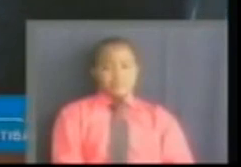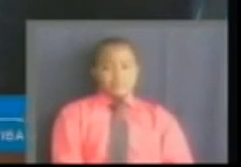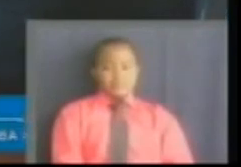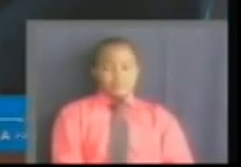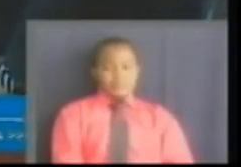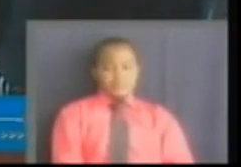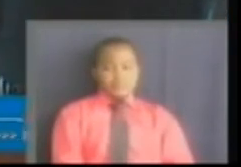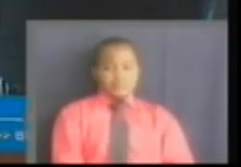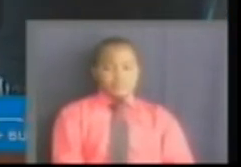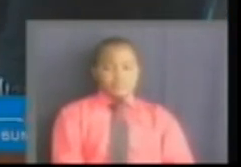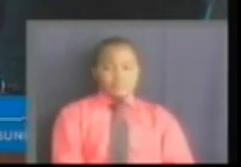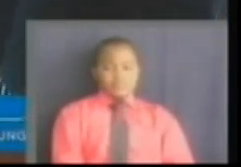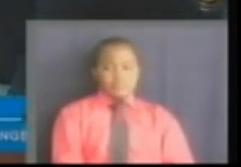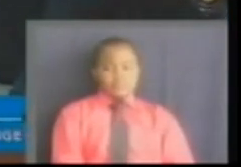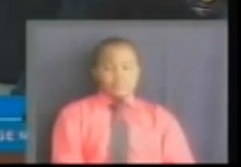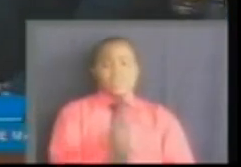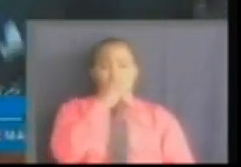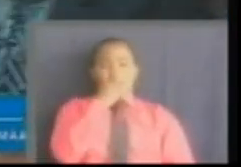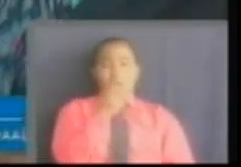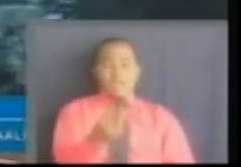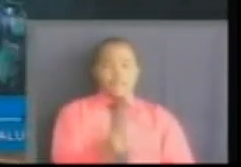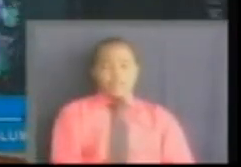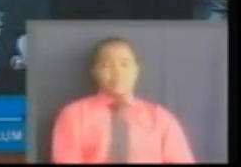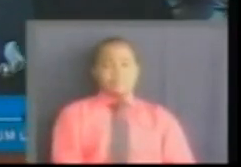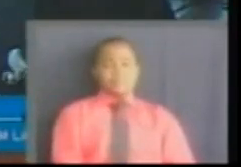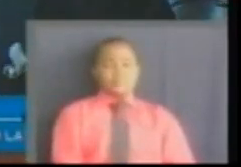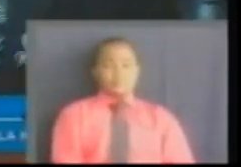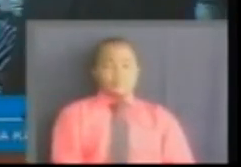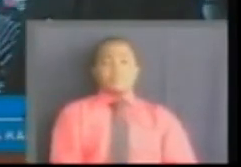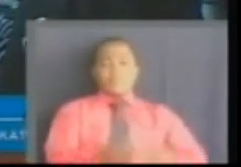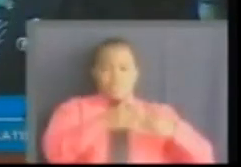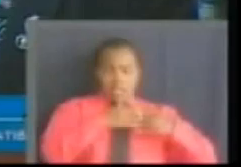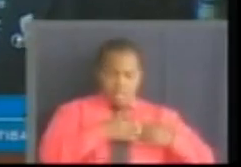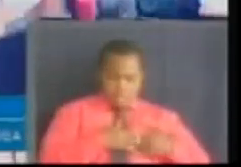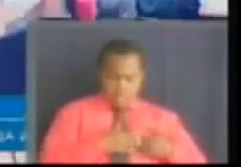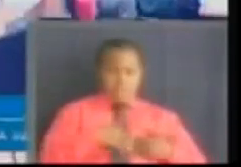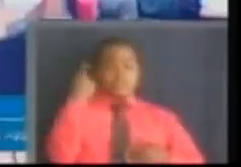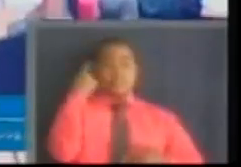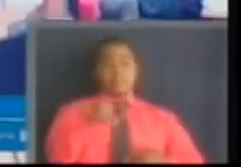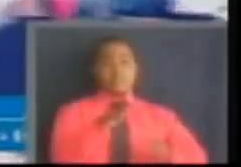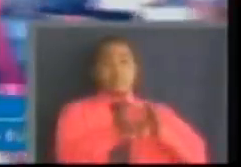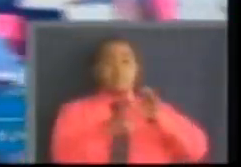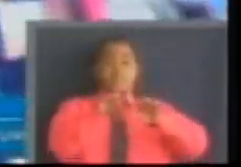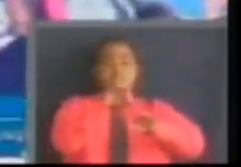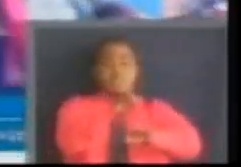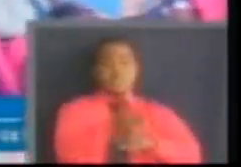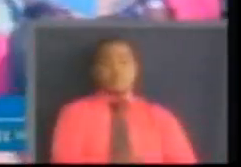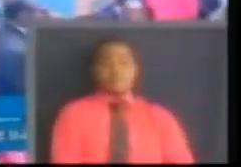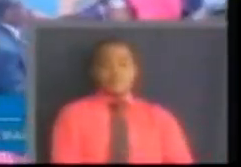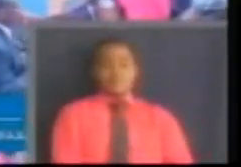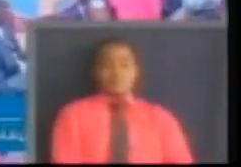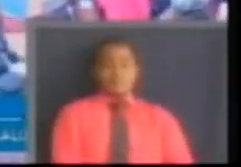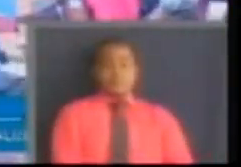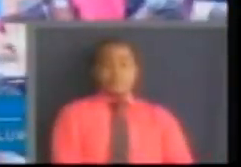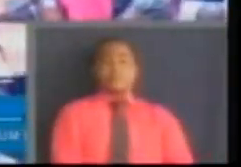Asante Mheshimiwa Olochi. Taarifa. Asante sana Mheshimiwa mwenyekiti. Mimi naomba